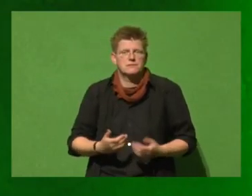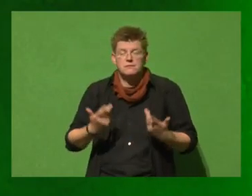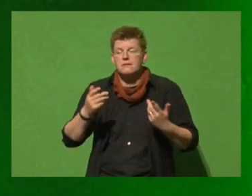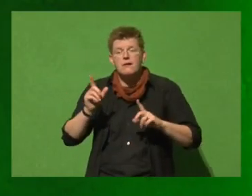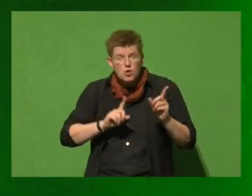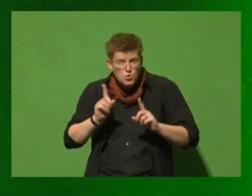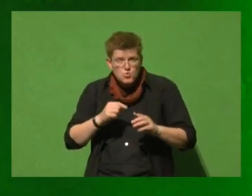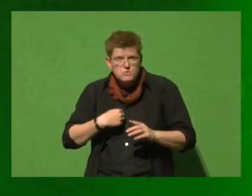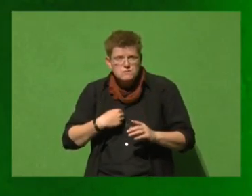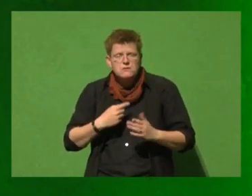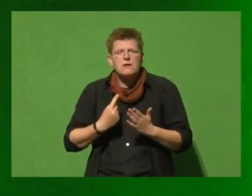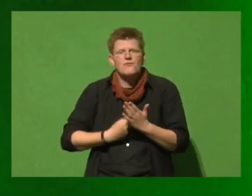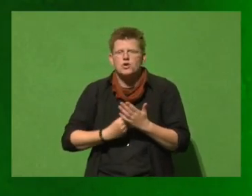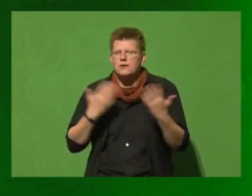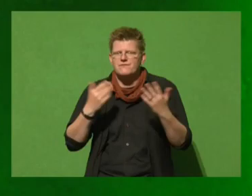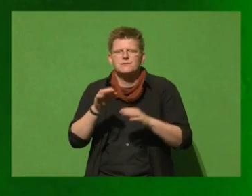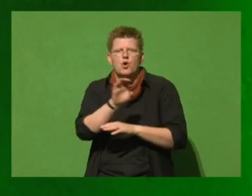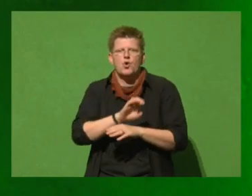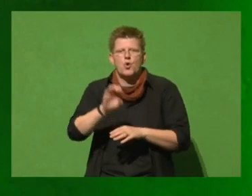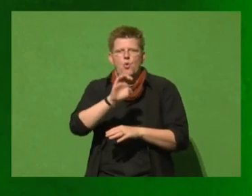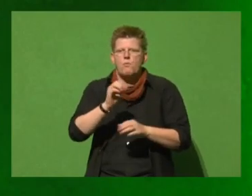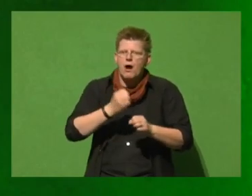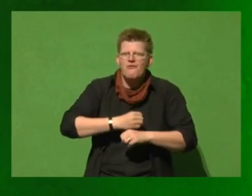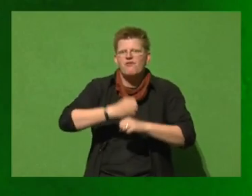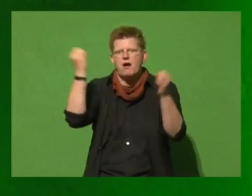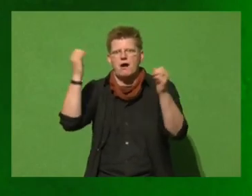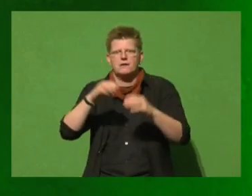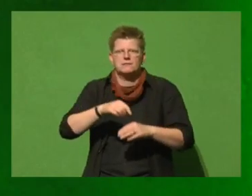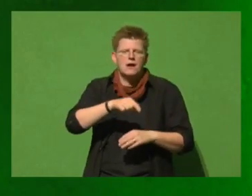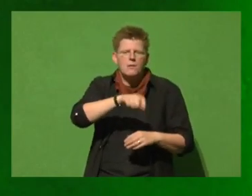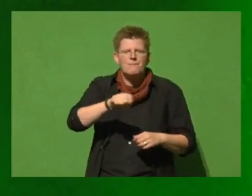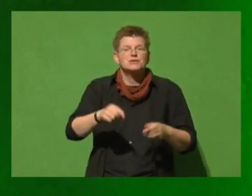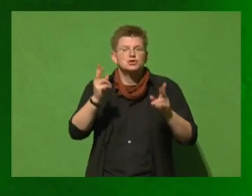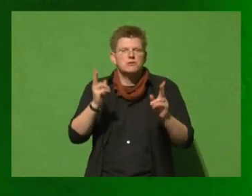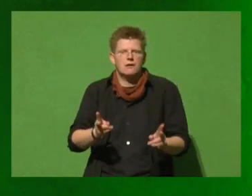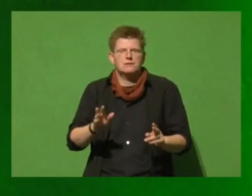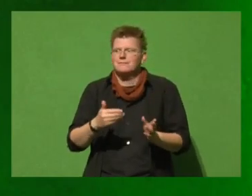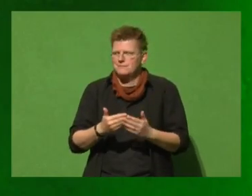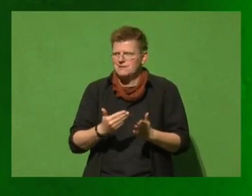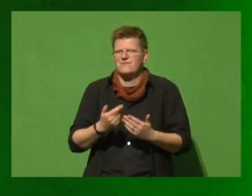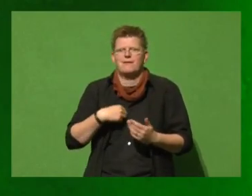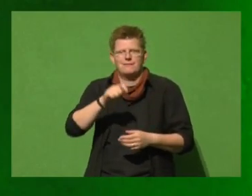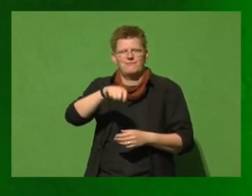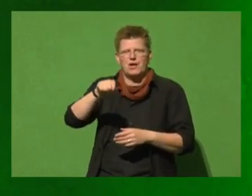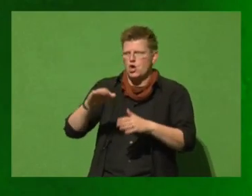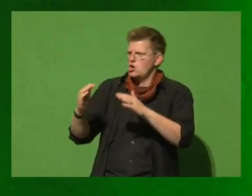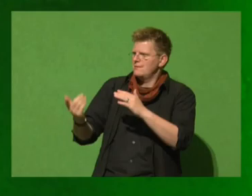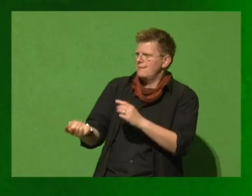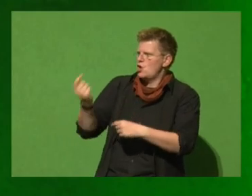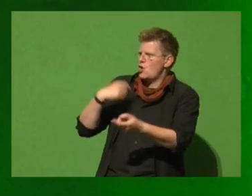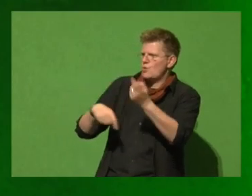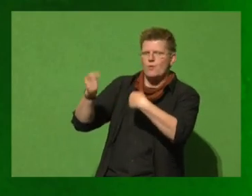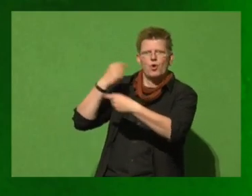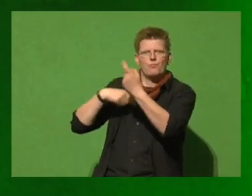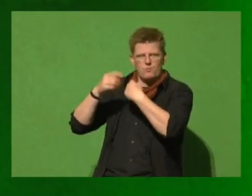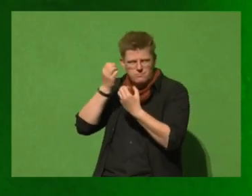Europa der Menschenrechte und Freiheit. Auch deshalb suchen die Menschen bei uns die Zuflucht. Die Bundesregierung muss sich endlich